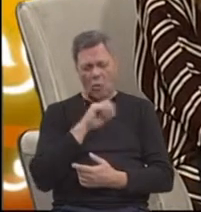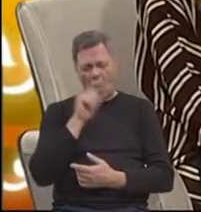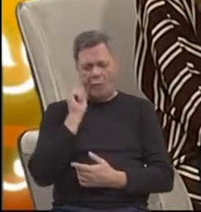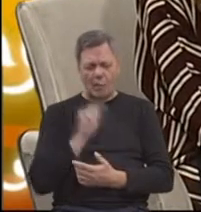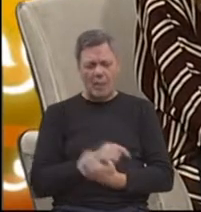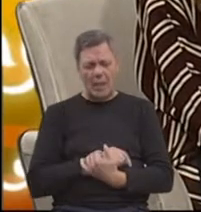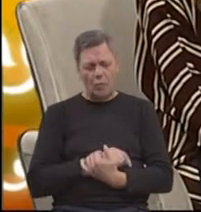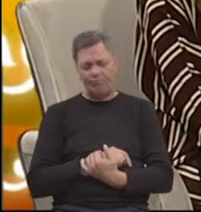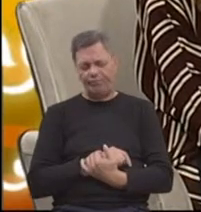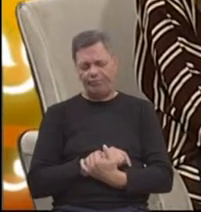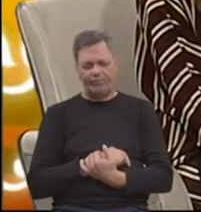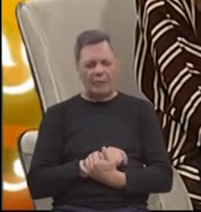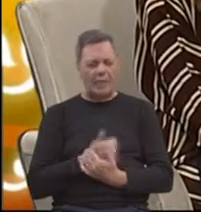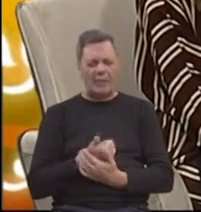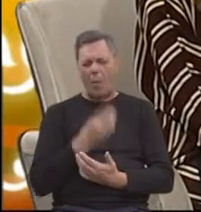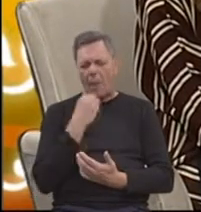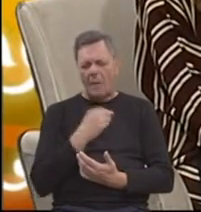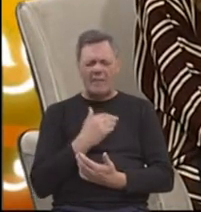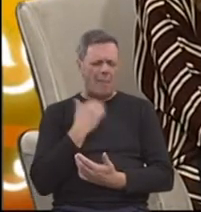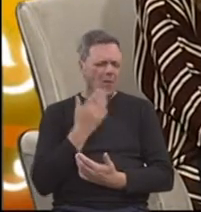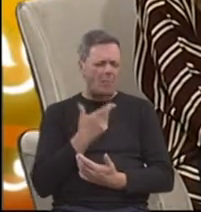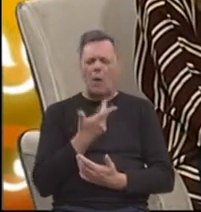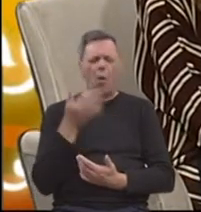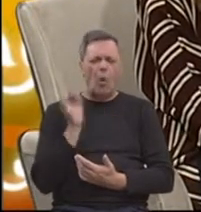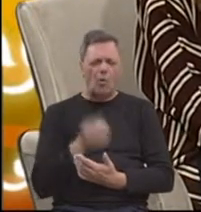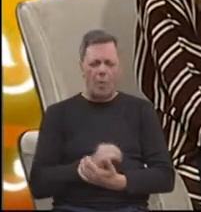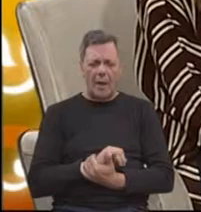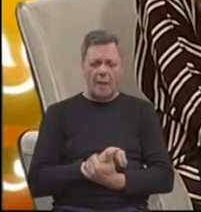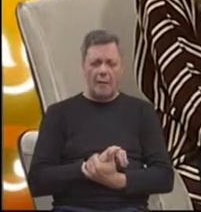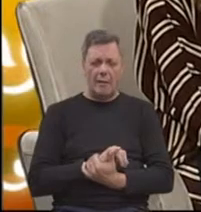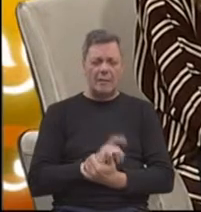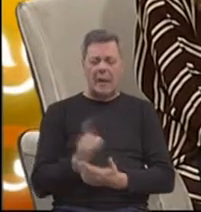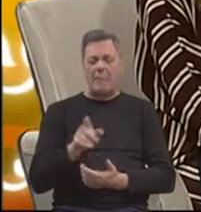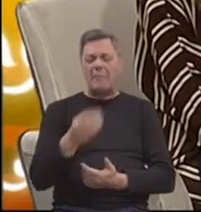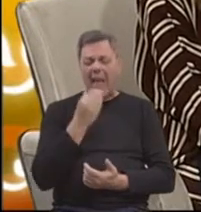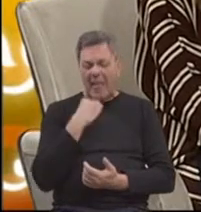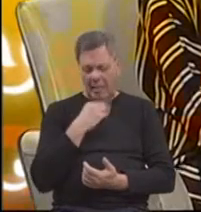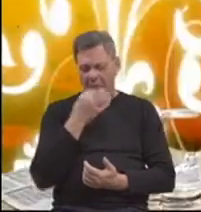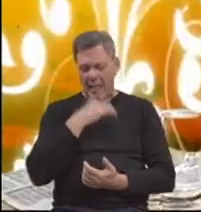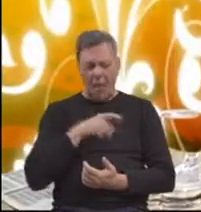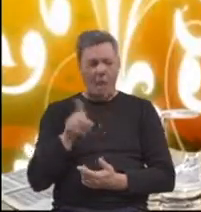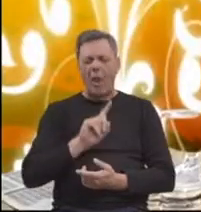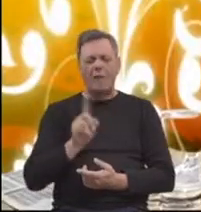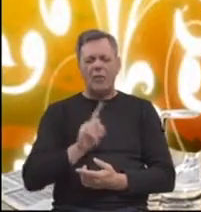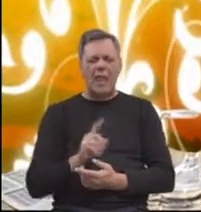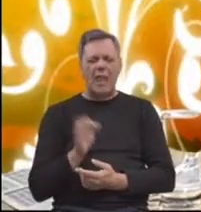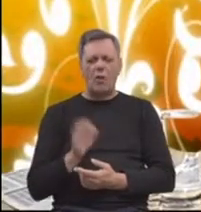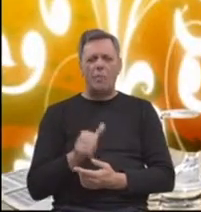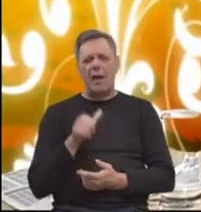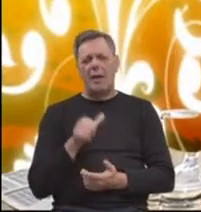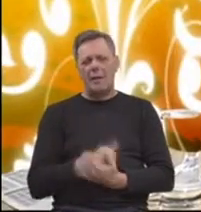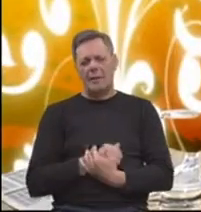uzimamo, boga mi jedna namirnica koliko god je savršena da nemam te lijekove, ona u tom trenu više nije savršena i trebalo